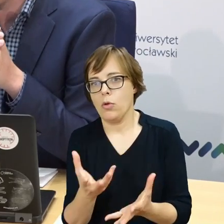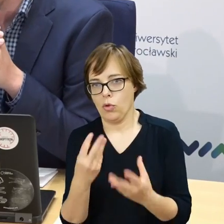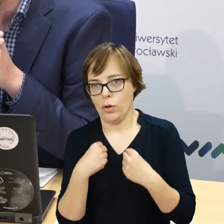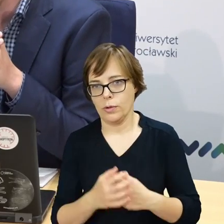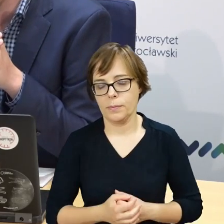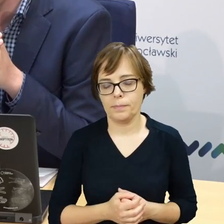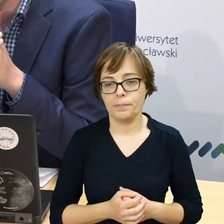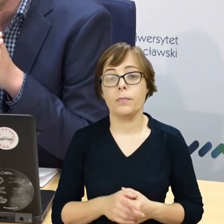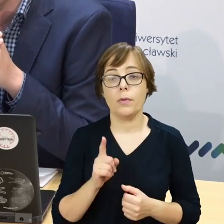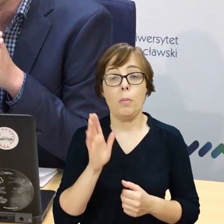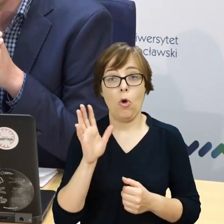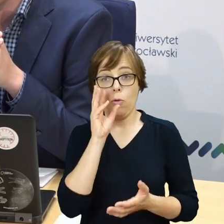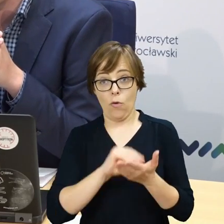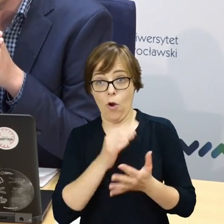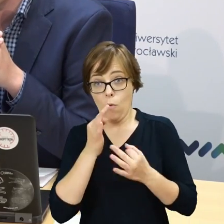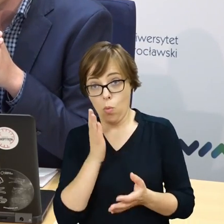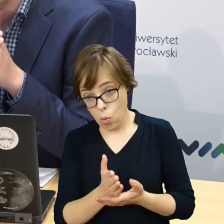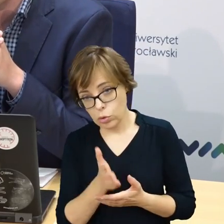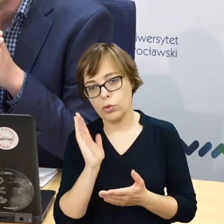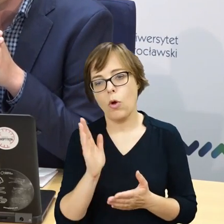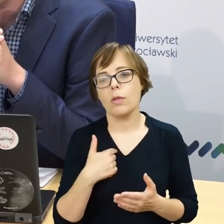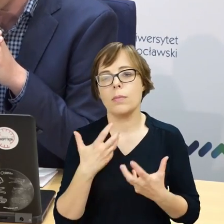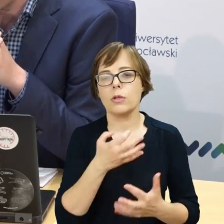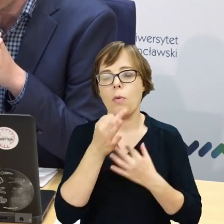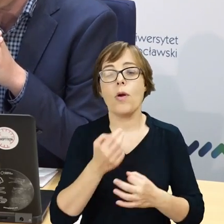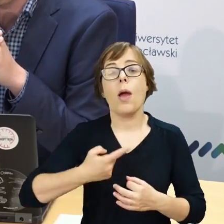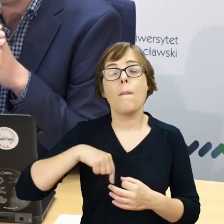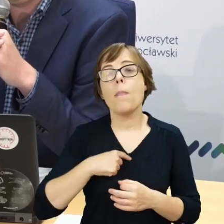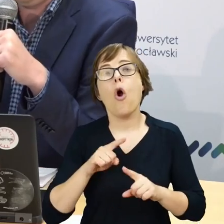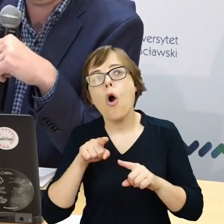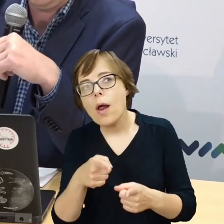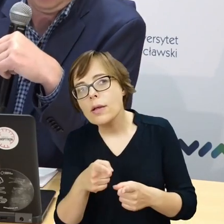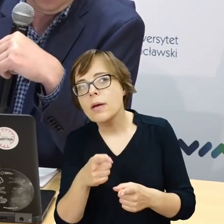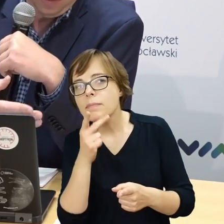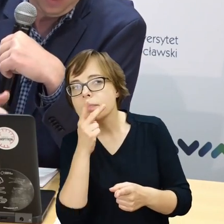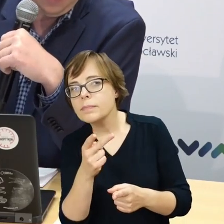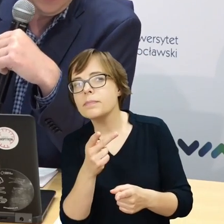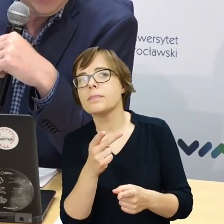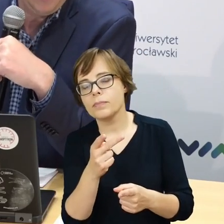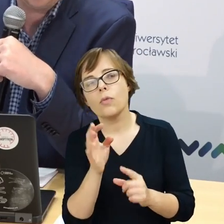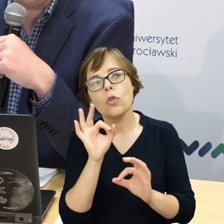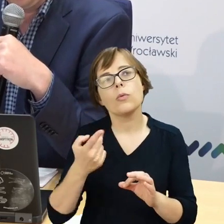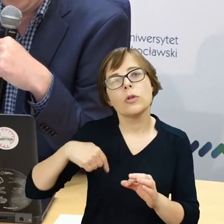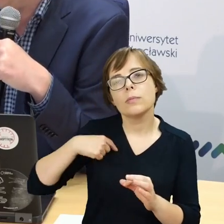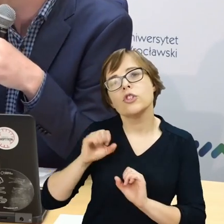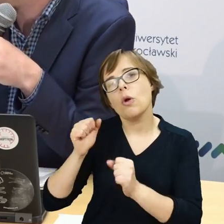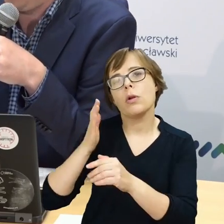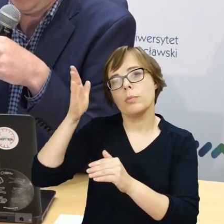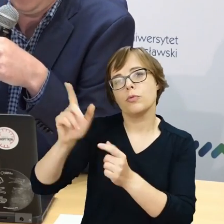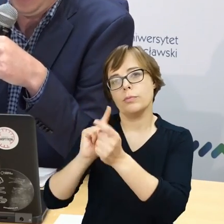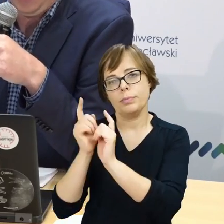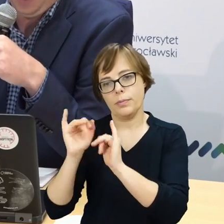doświadczeniach chciałbym powiedzieć o tym, jakie my jako organizacja wyciągamy z tego wnioski dotyczące naszej strategii, bo też o to